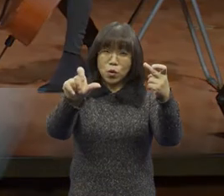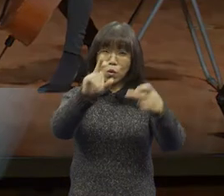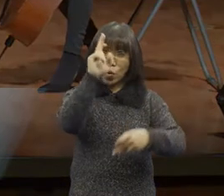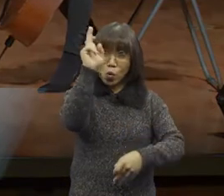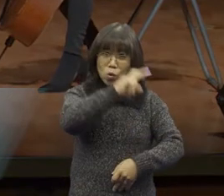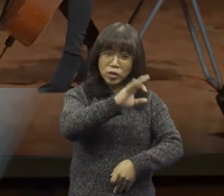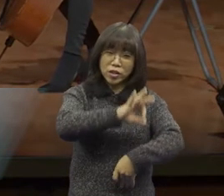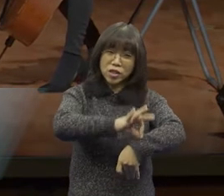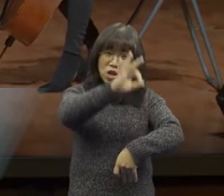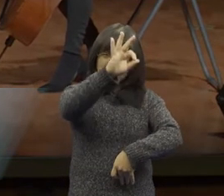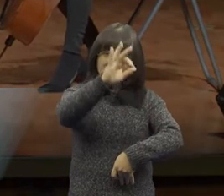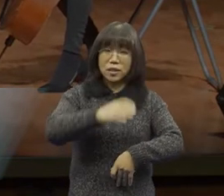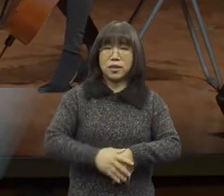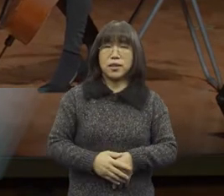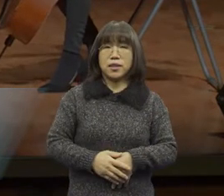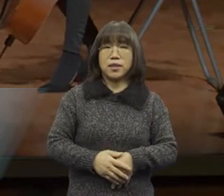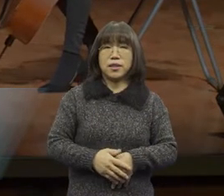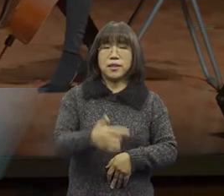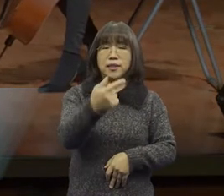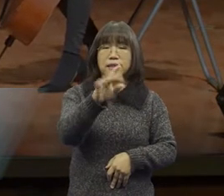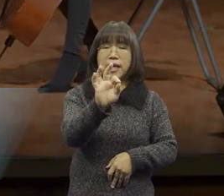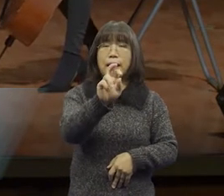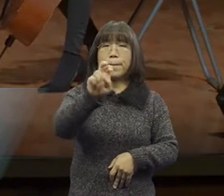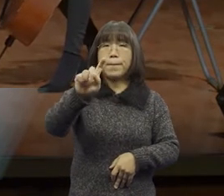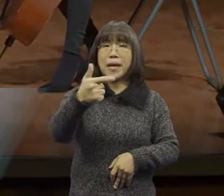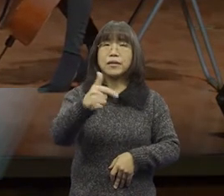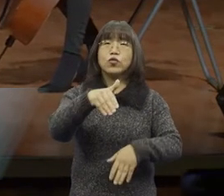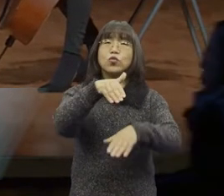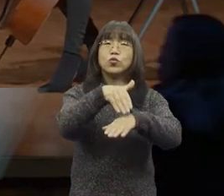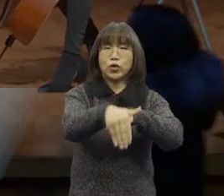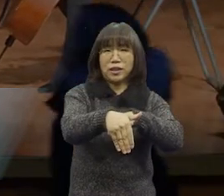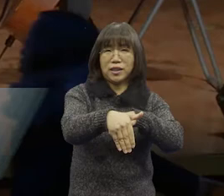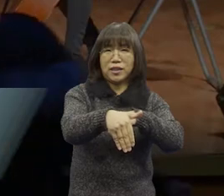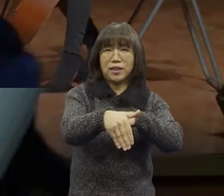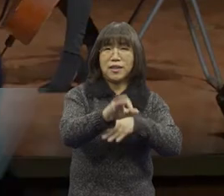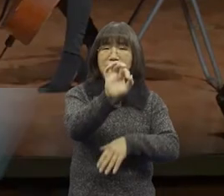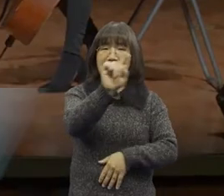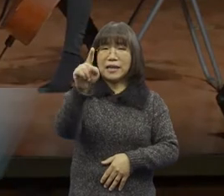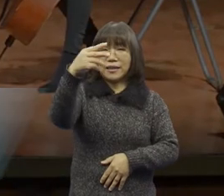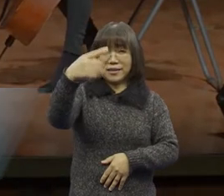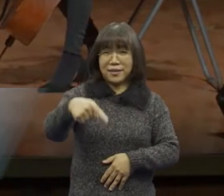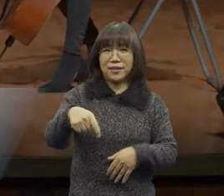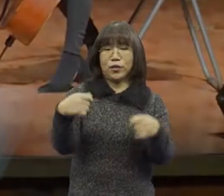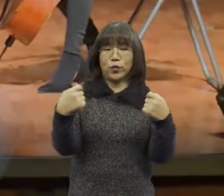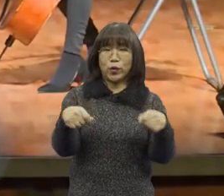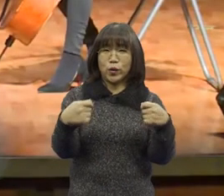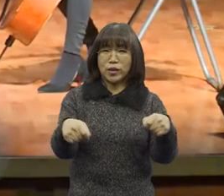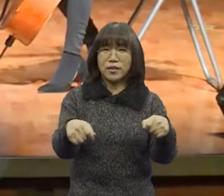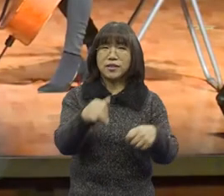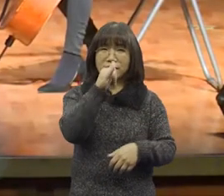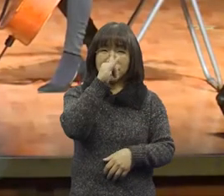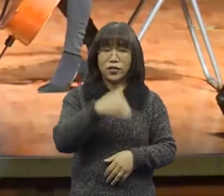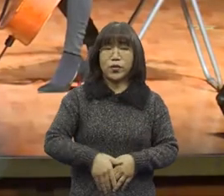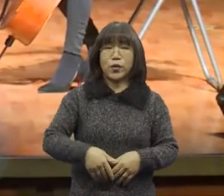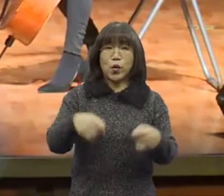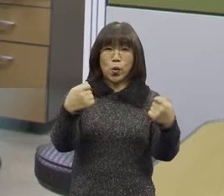12월 15일 오전 10시 낭만주의 아트 토크 콘서트가 강서구청 유튜브를 통해